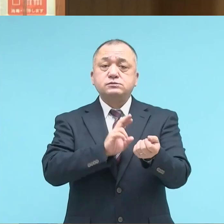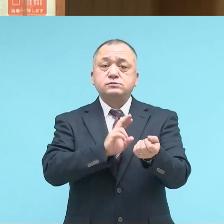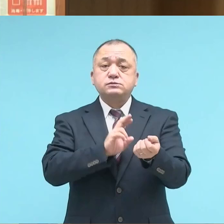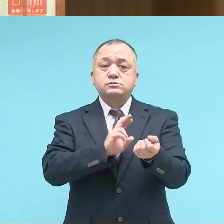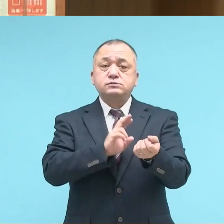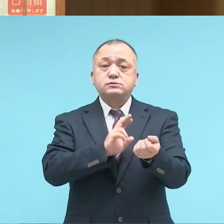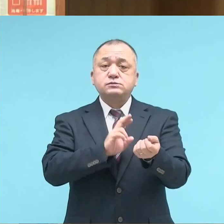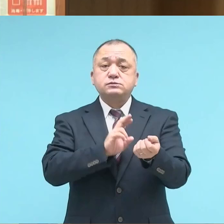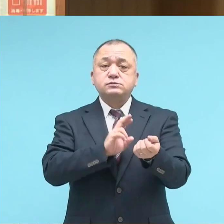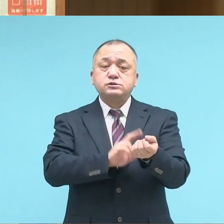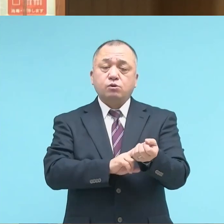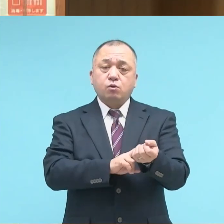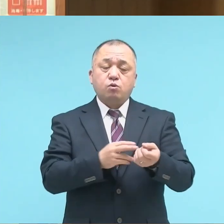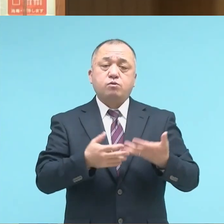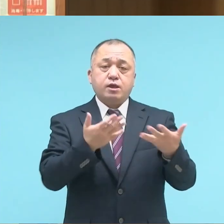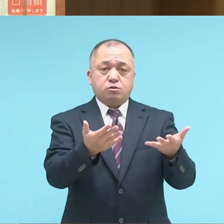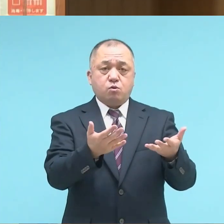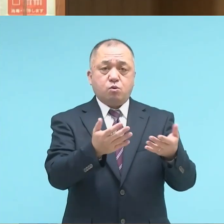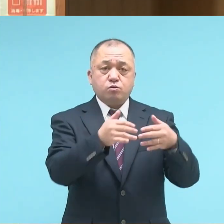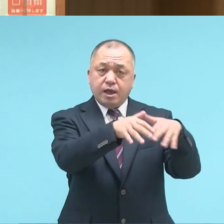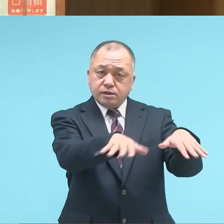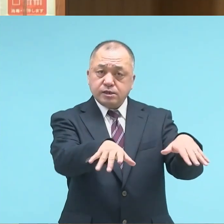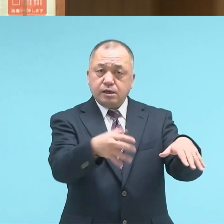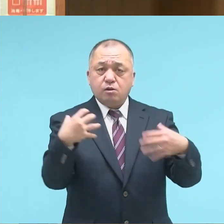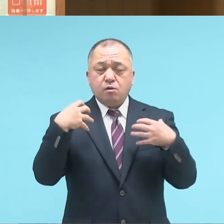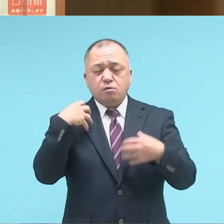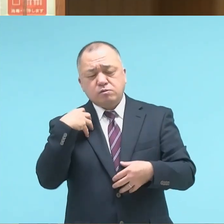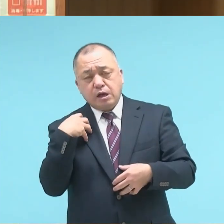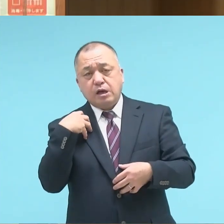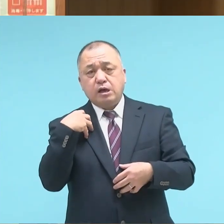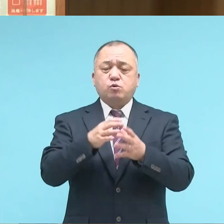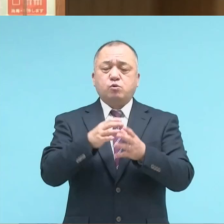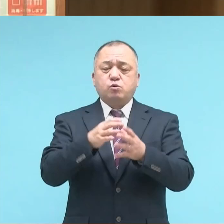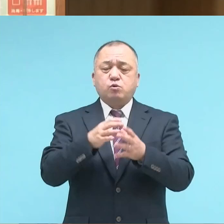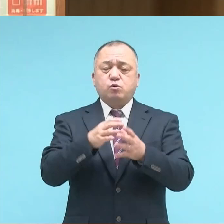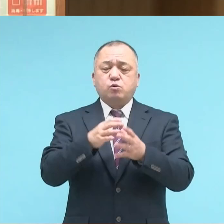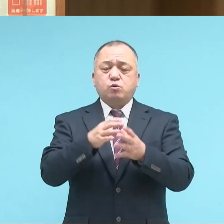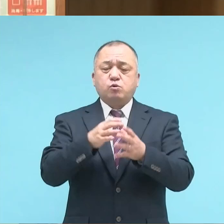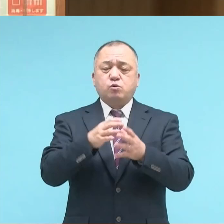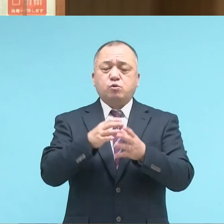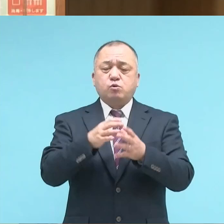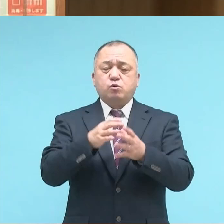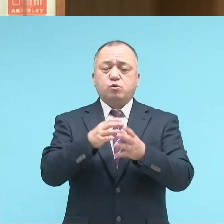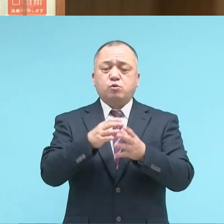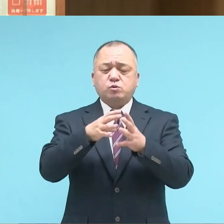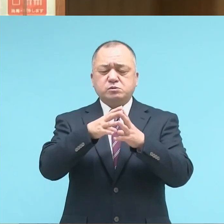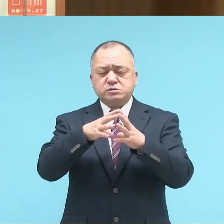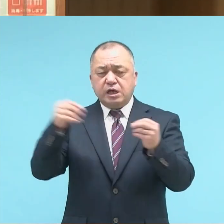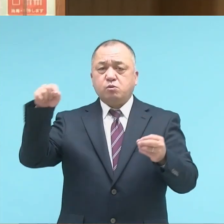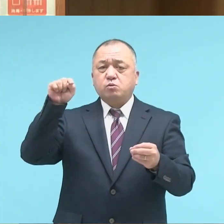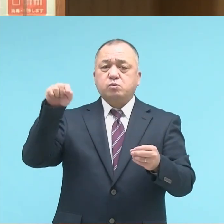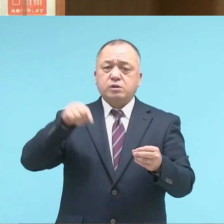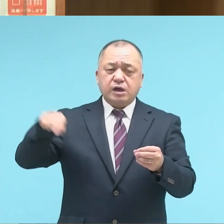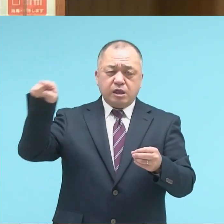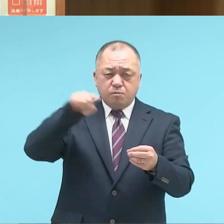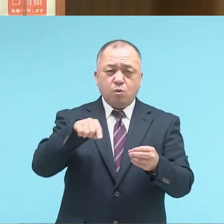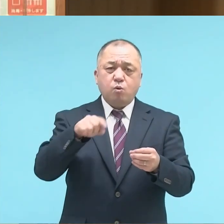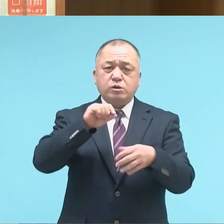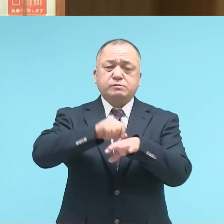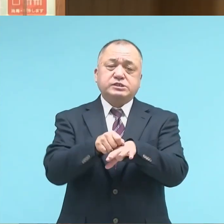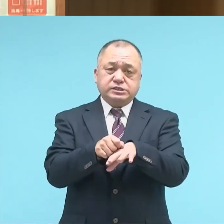やはり今医療提供体制の負荷が、先ほどから繰り返し申し上げてきているように非常に全国の中でも厳しいです